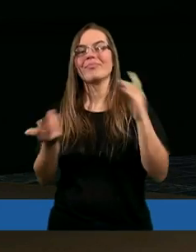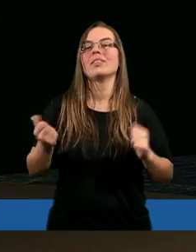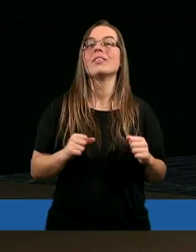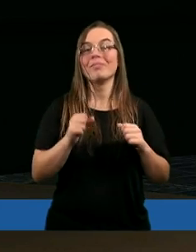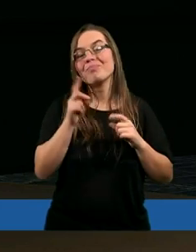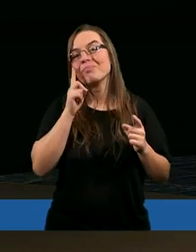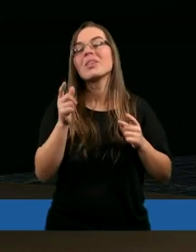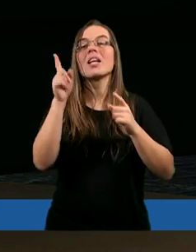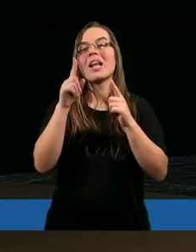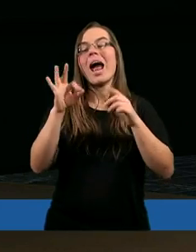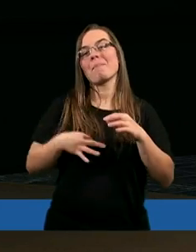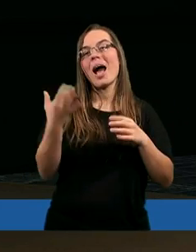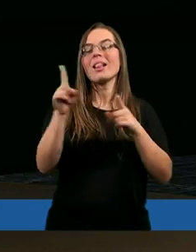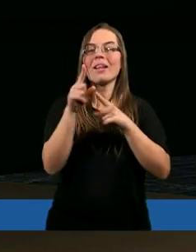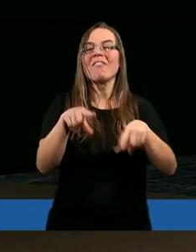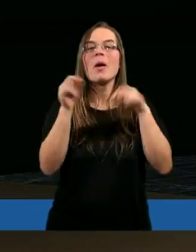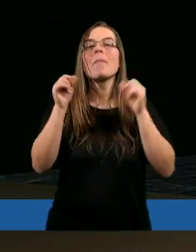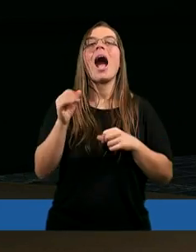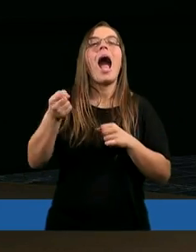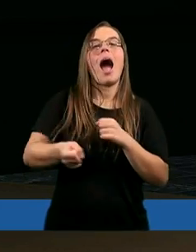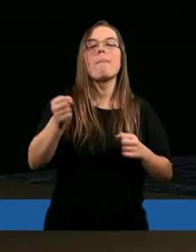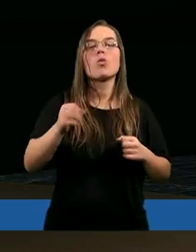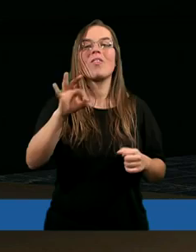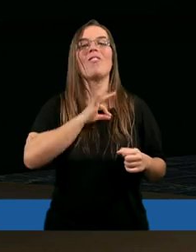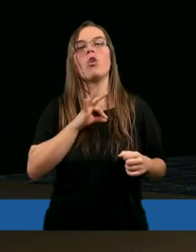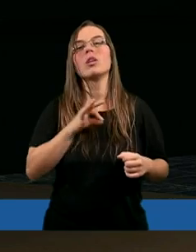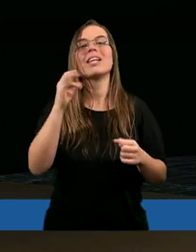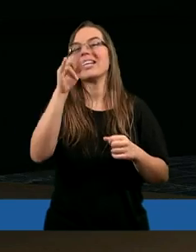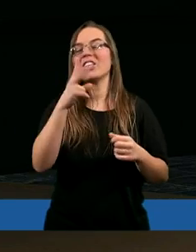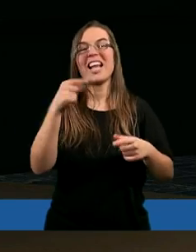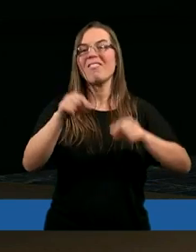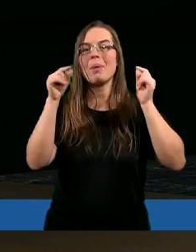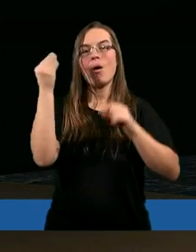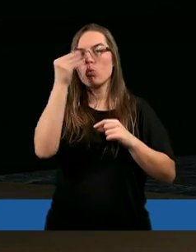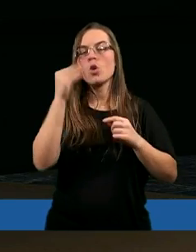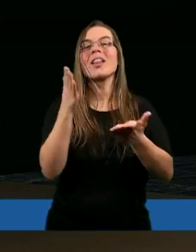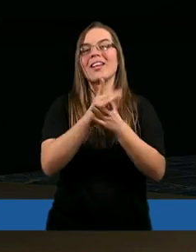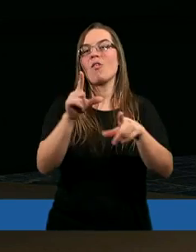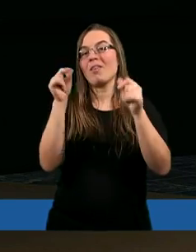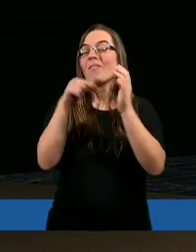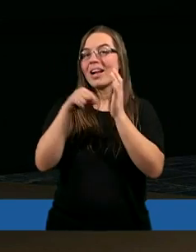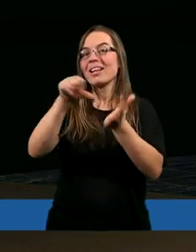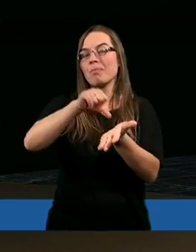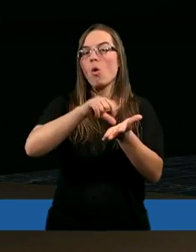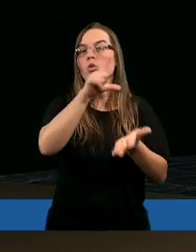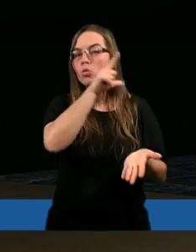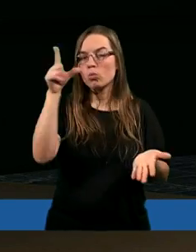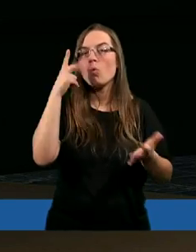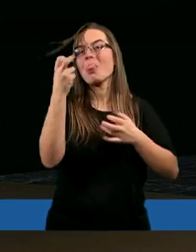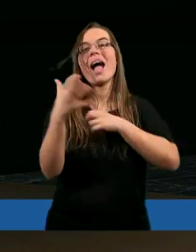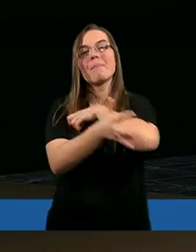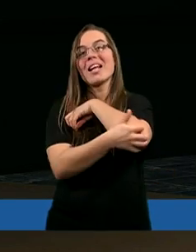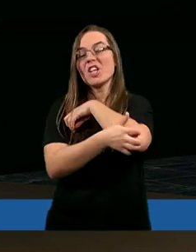samo Pan wybrał uczniów, apostołów swoich, przecież nie wybrał uczonych, tylko wybrał tych spośród ludu